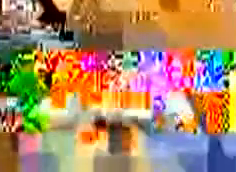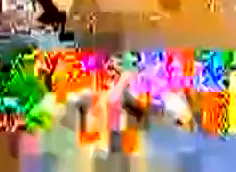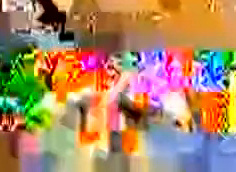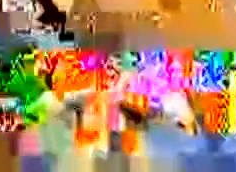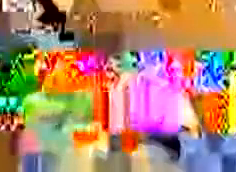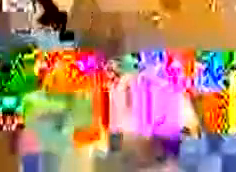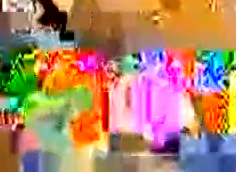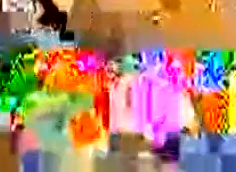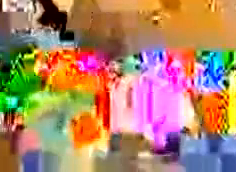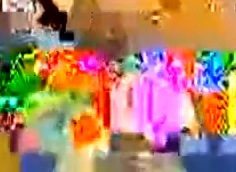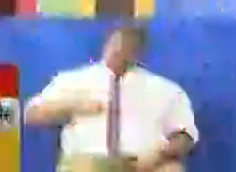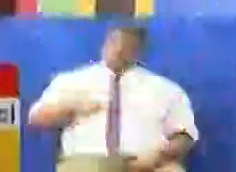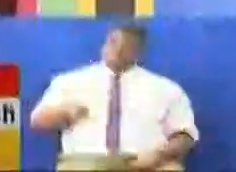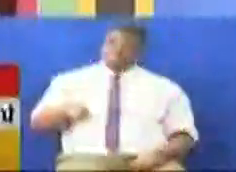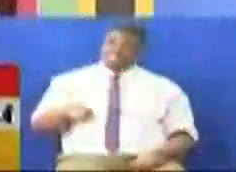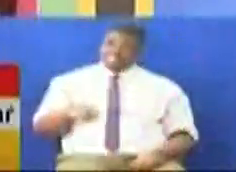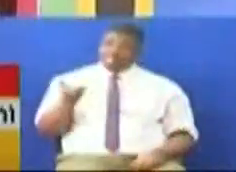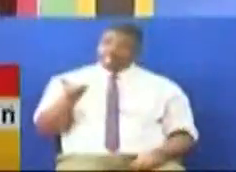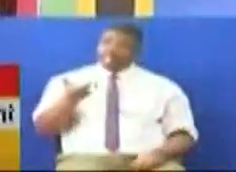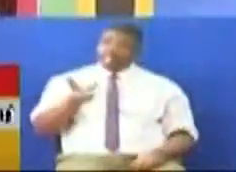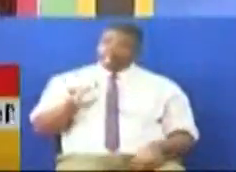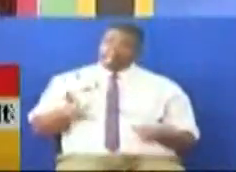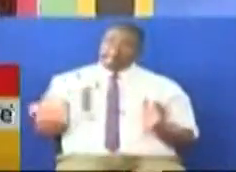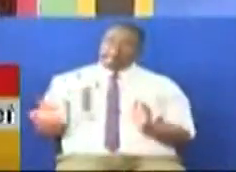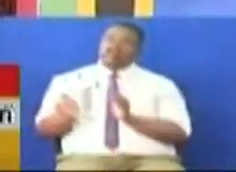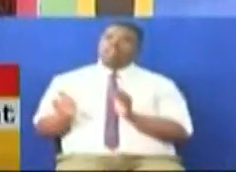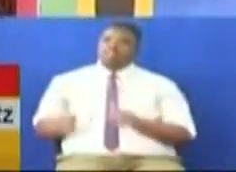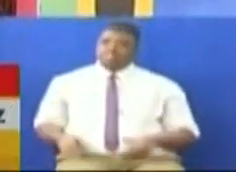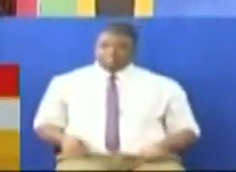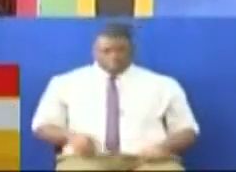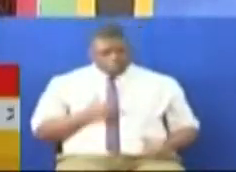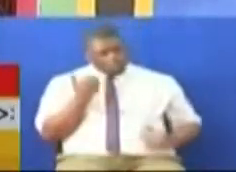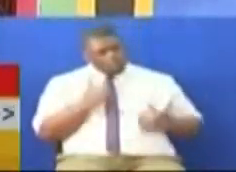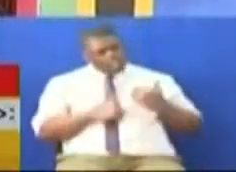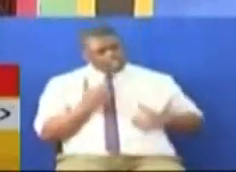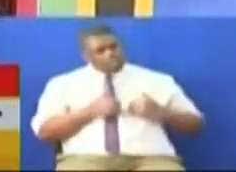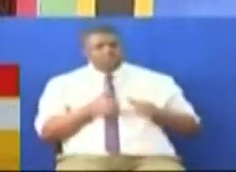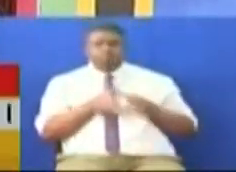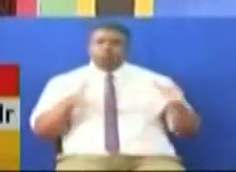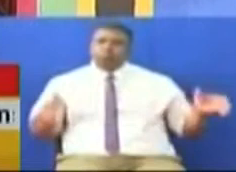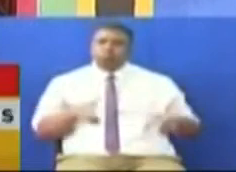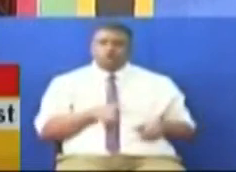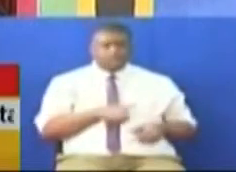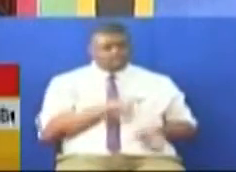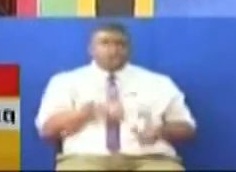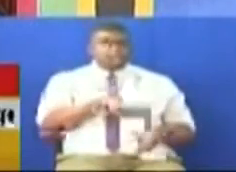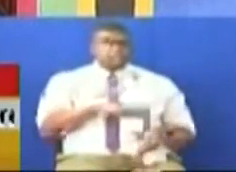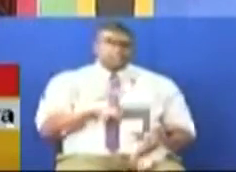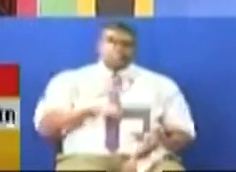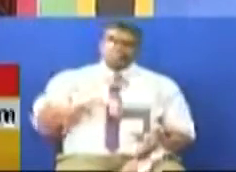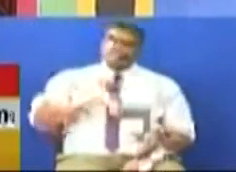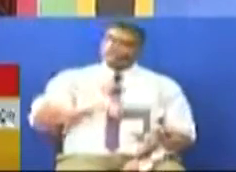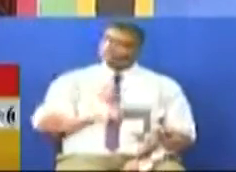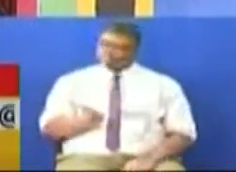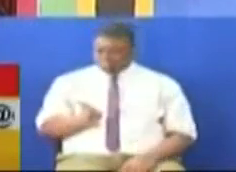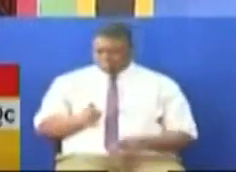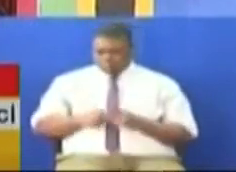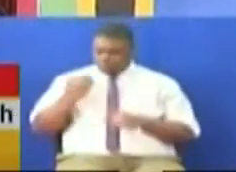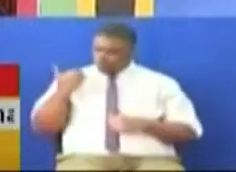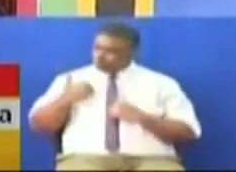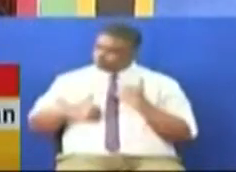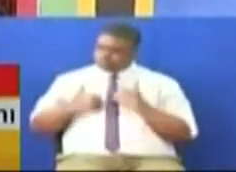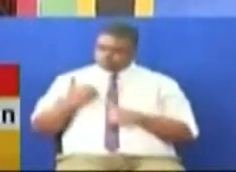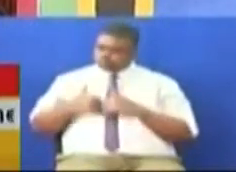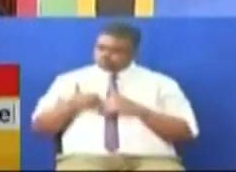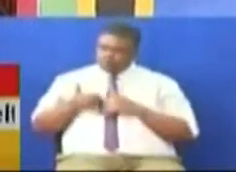mifuko hii ya hifadhi ya jamii. Na hii inapelekea wasiwasi mkubwa sana kwa CAG kwamba kuna uwezekano mkubwa huko mbele